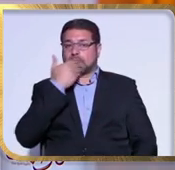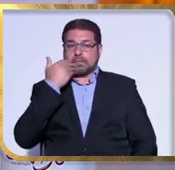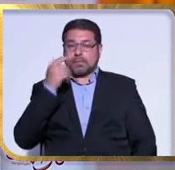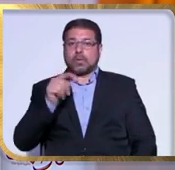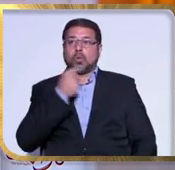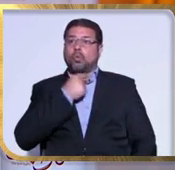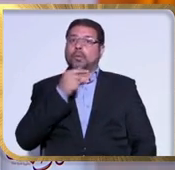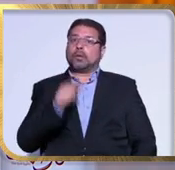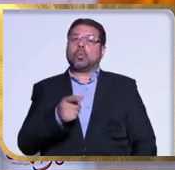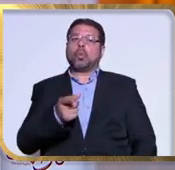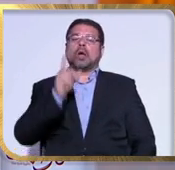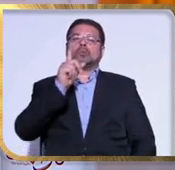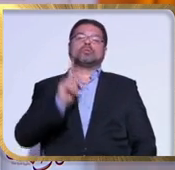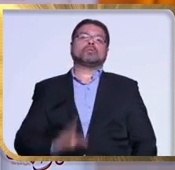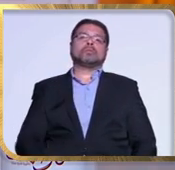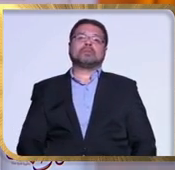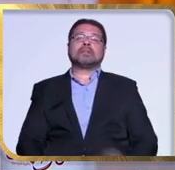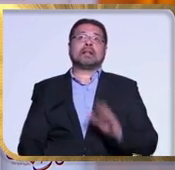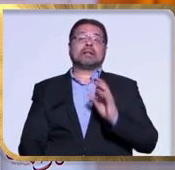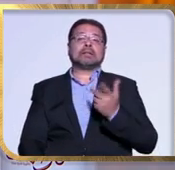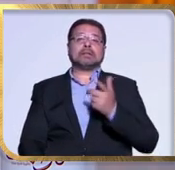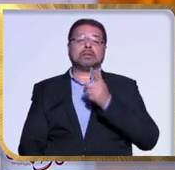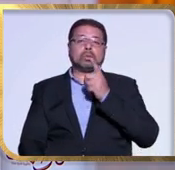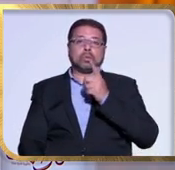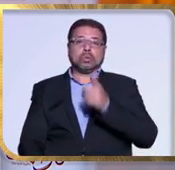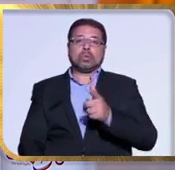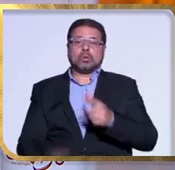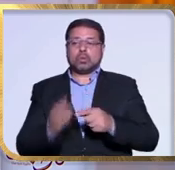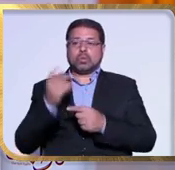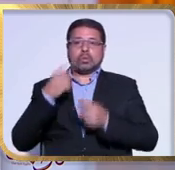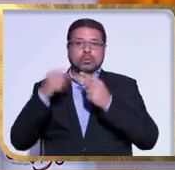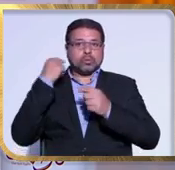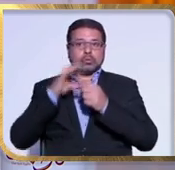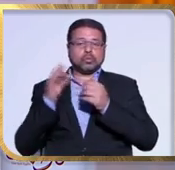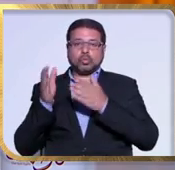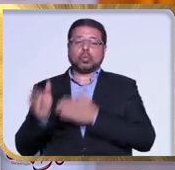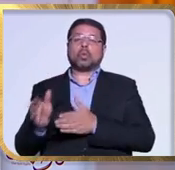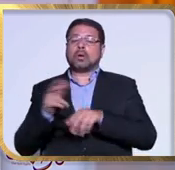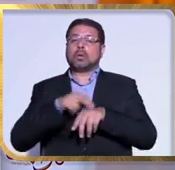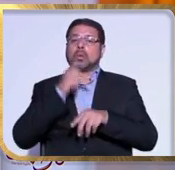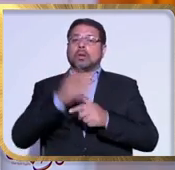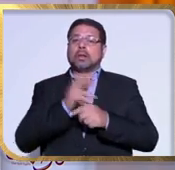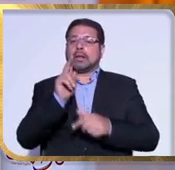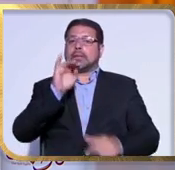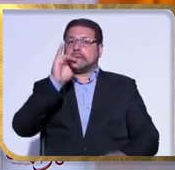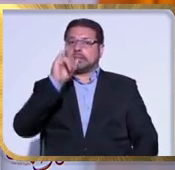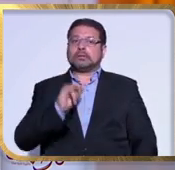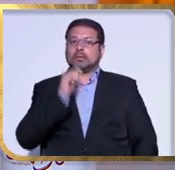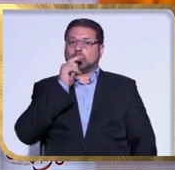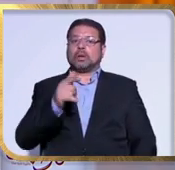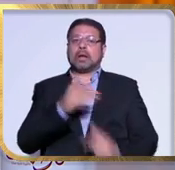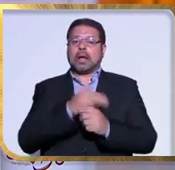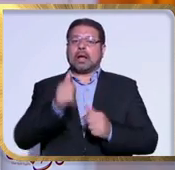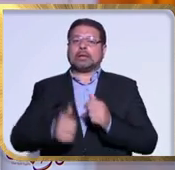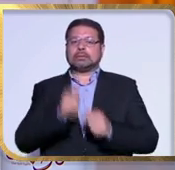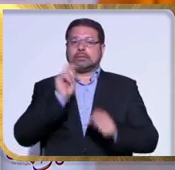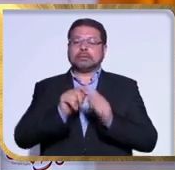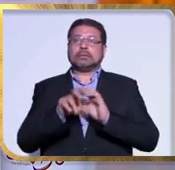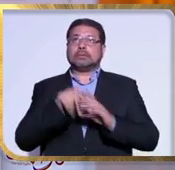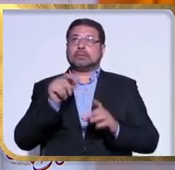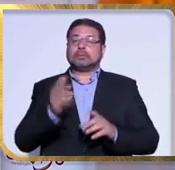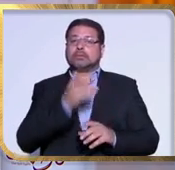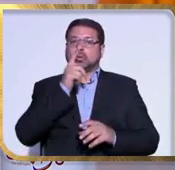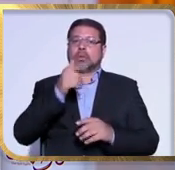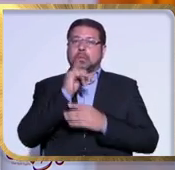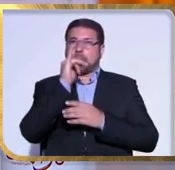الجمعه لوحده لما ورد في سنن الترمذي وحسنه من حديث عبد الله